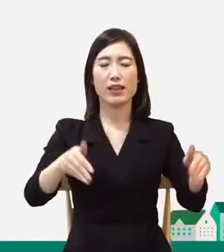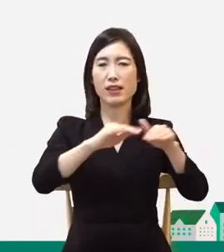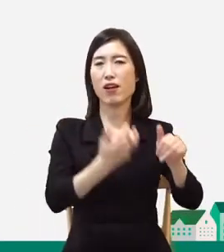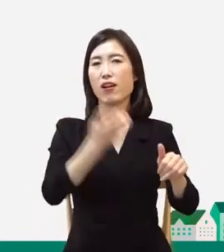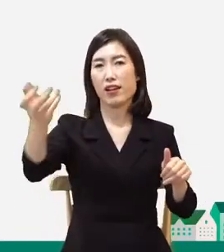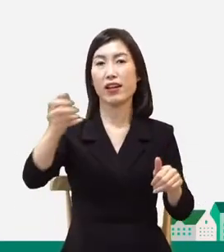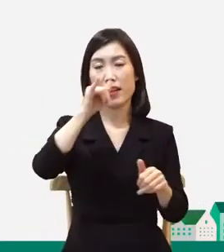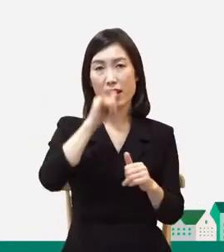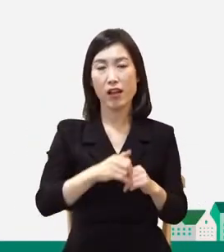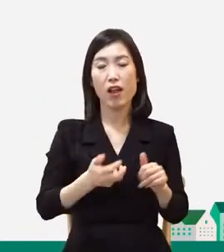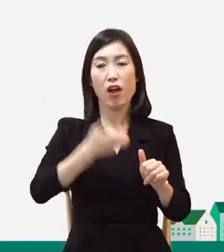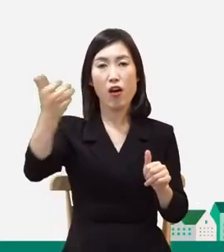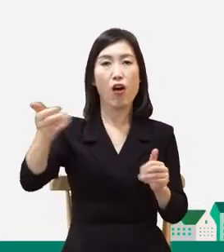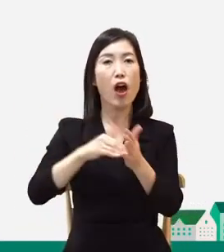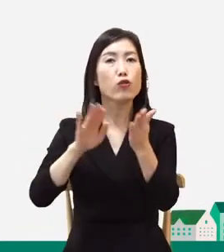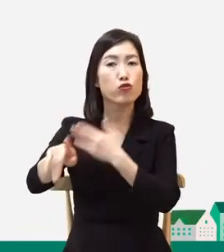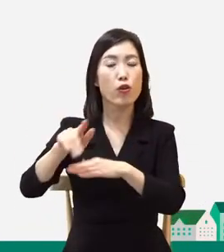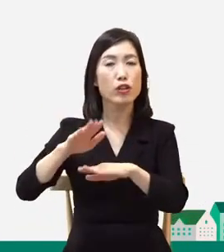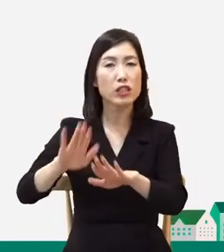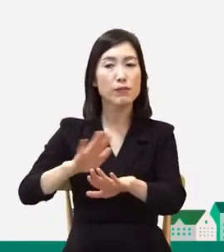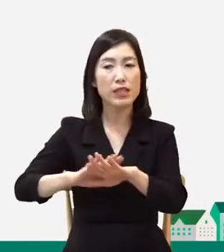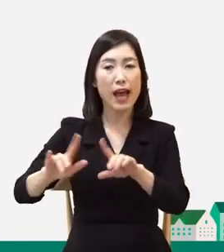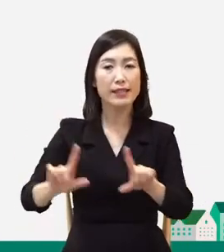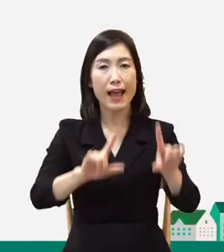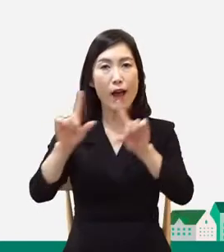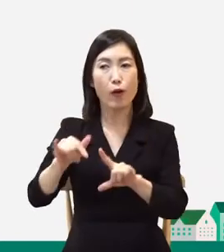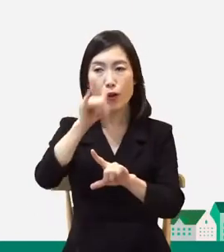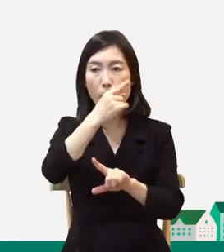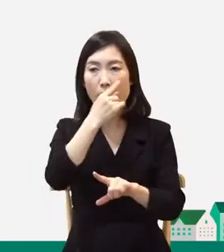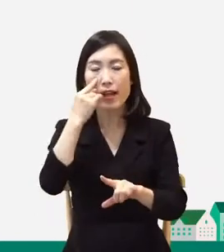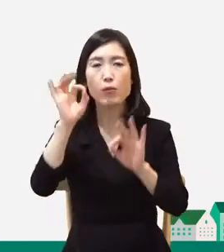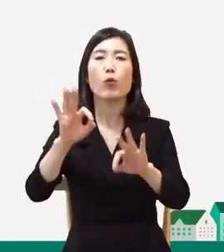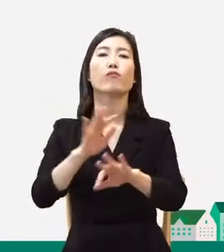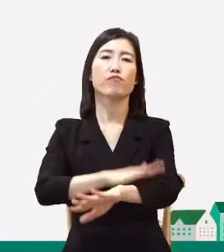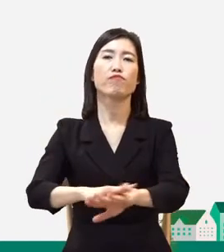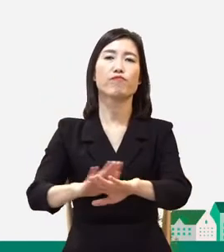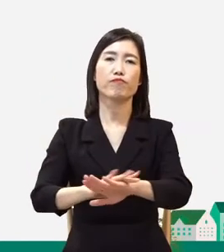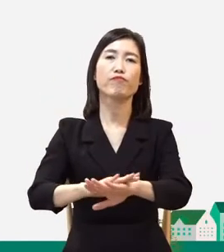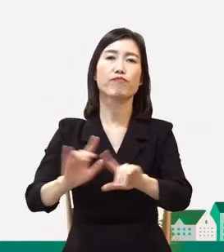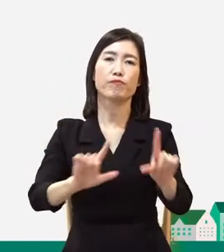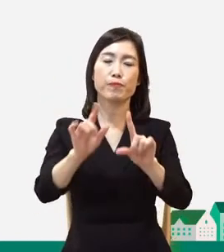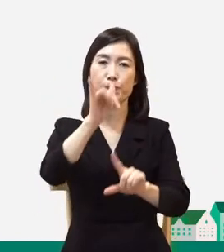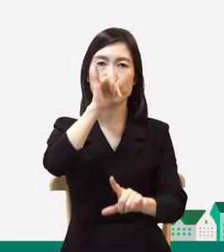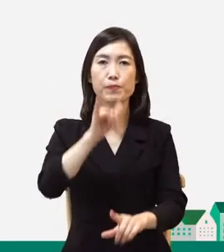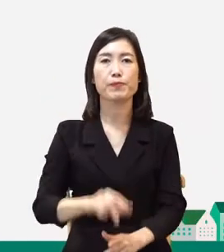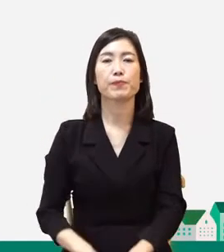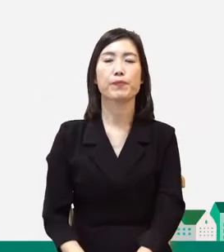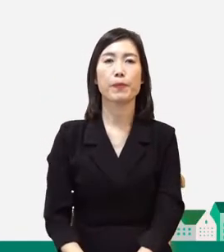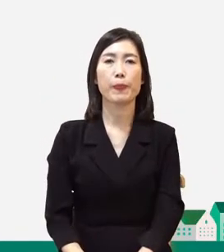본 사업 이후에는 입주민들이 안정적으로 현재 주거를 유지하고 계십니다.